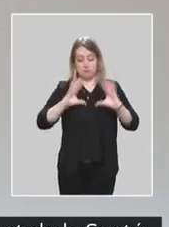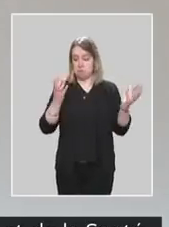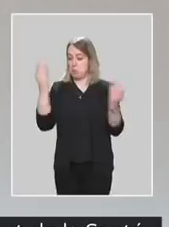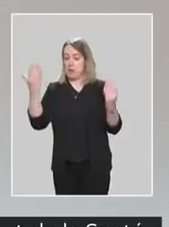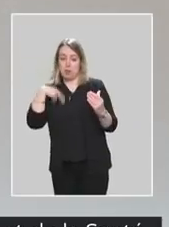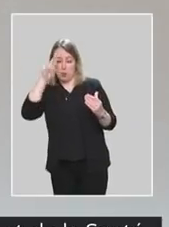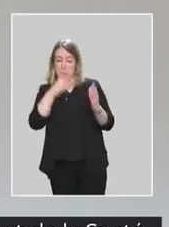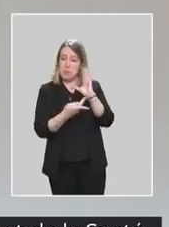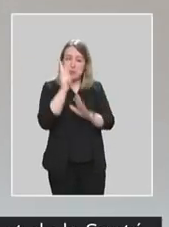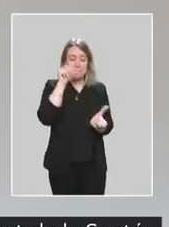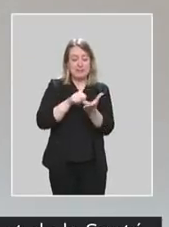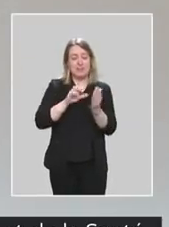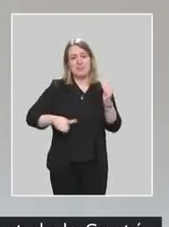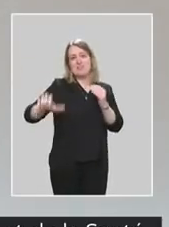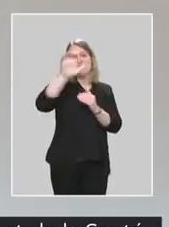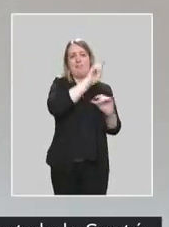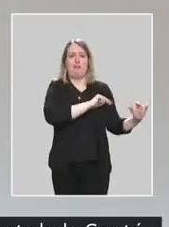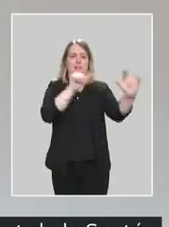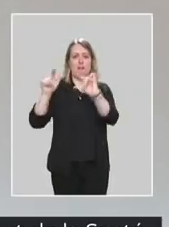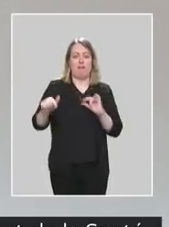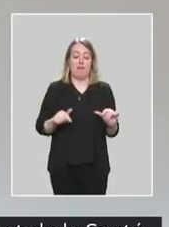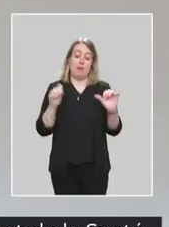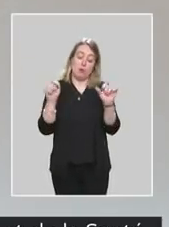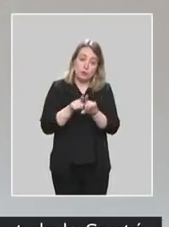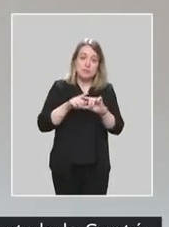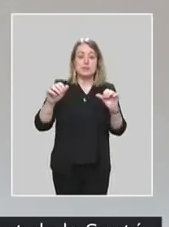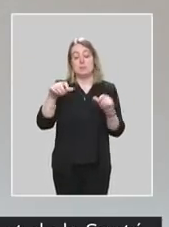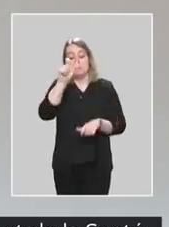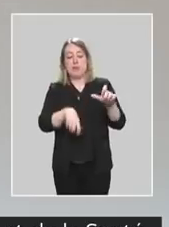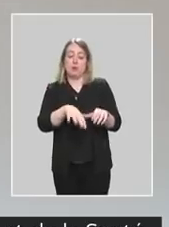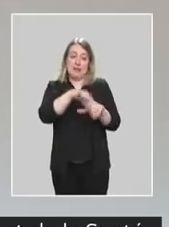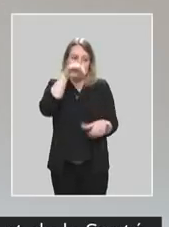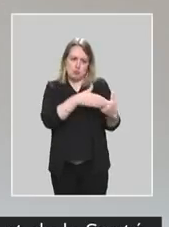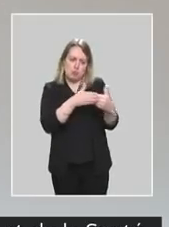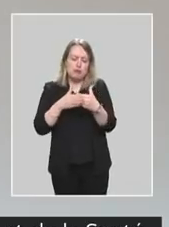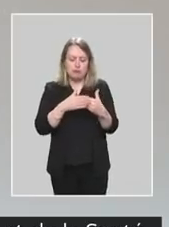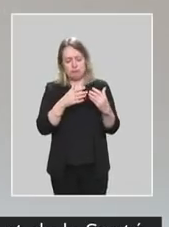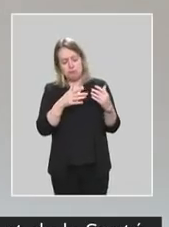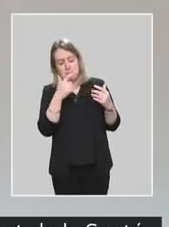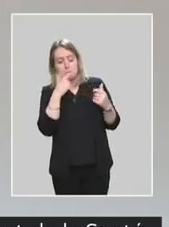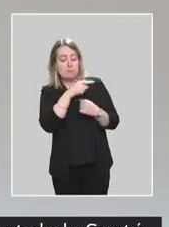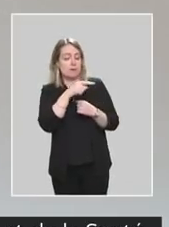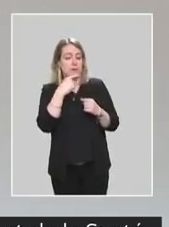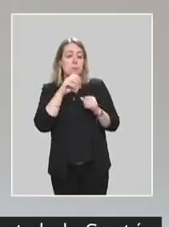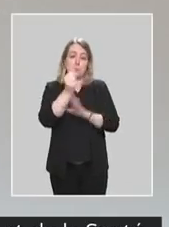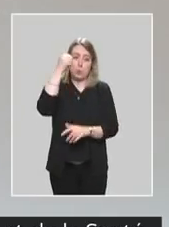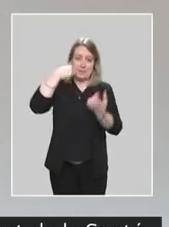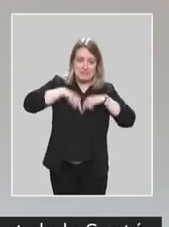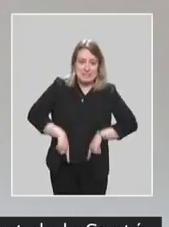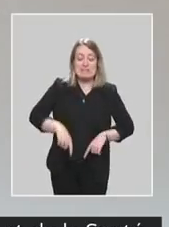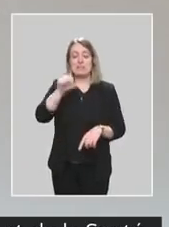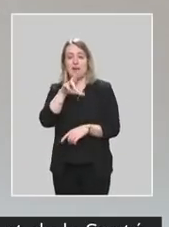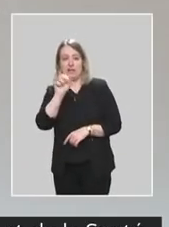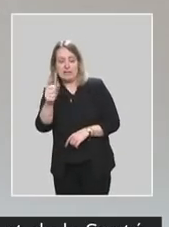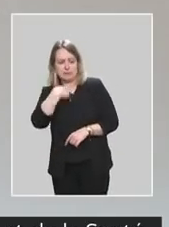centres de vaccination. Et avec les élus locaux, que nous avons concerté ce matin même avec le Premier ministre, avec les ARS, avec les